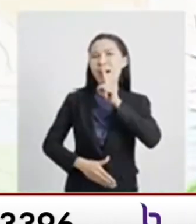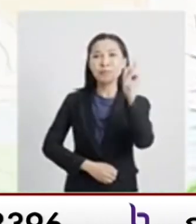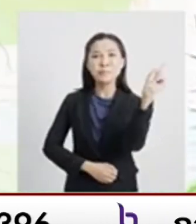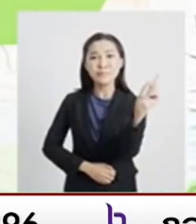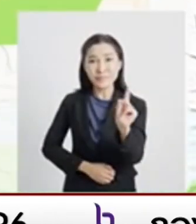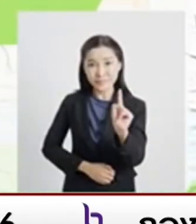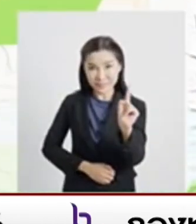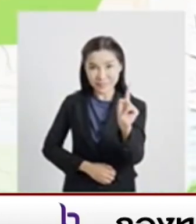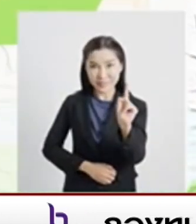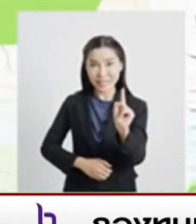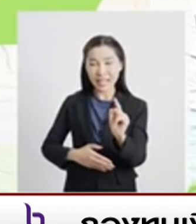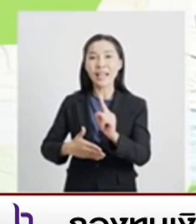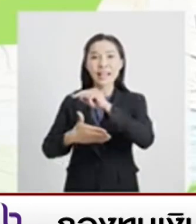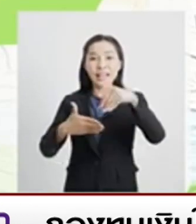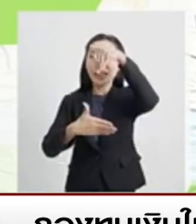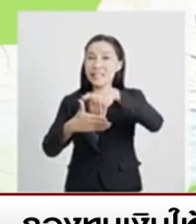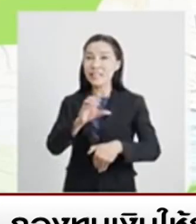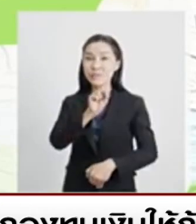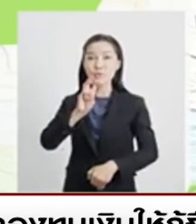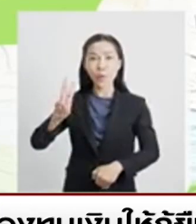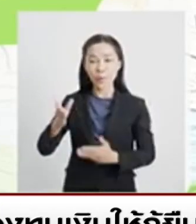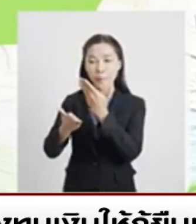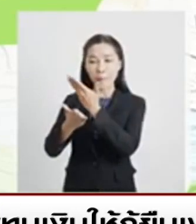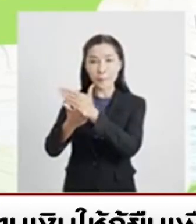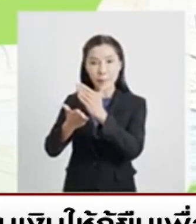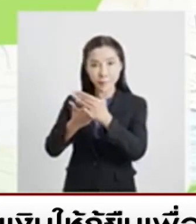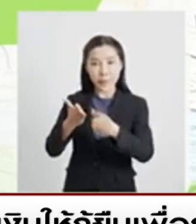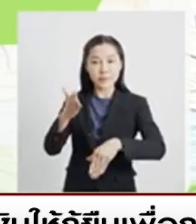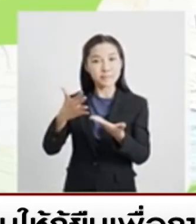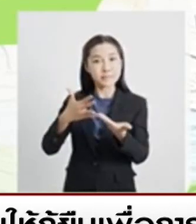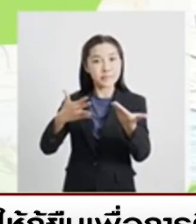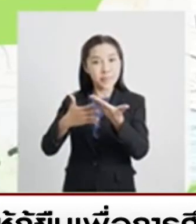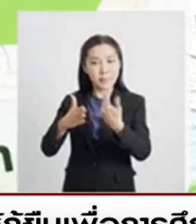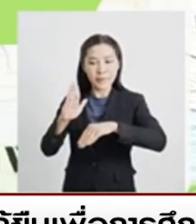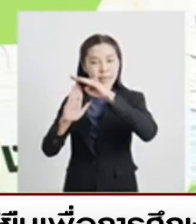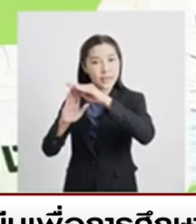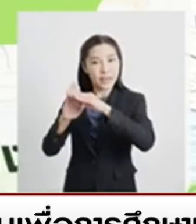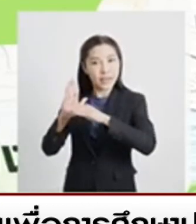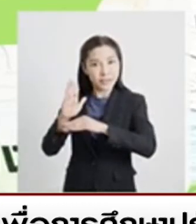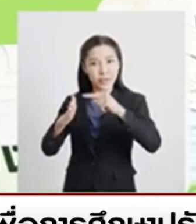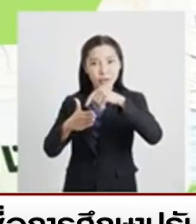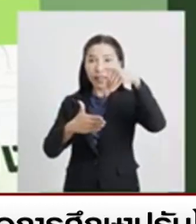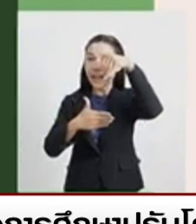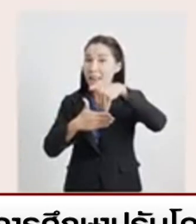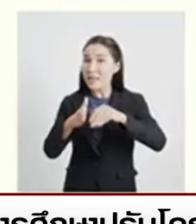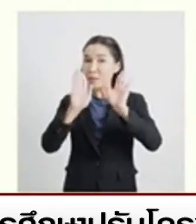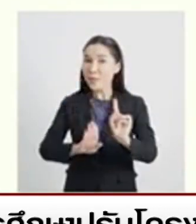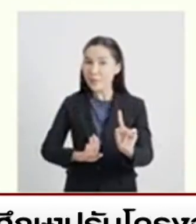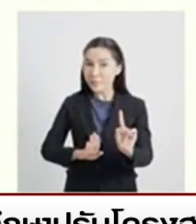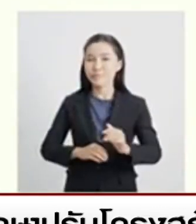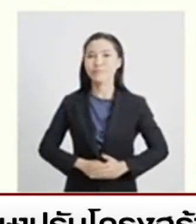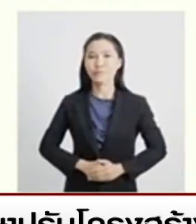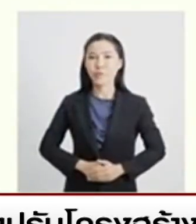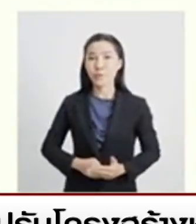ที่ว่าการเลือกสมาชิกวุฒิสภาแบ่งออกเป็นกี่ระดับและมีขั้นตอนการเลือกอย่างไรบ้างนั้นในเ